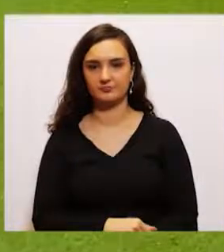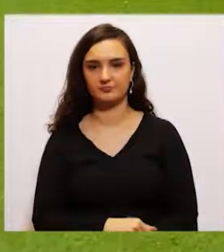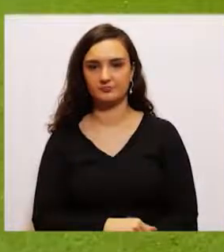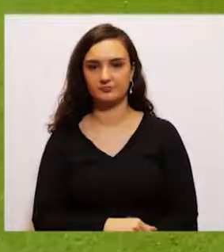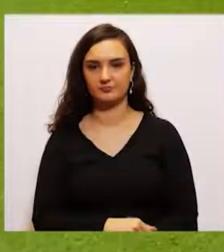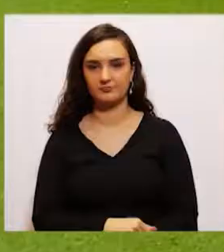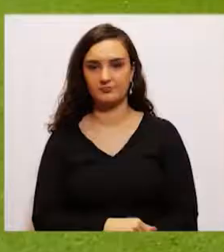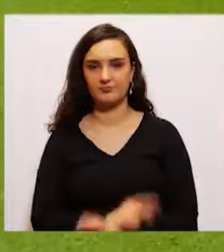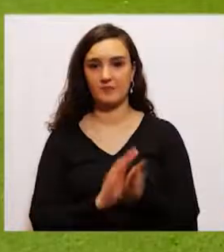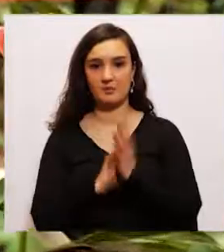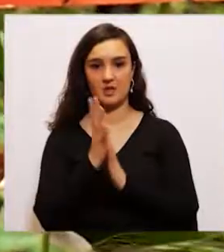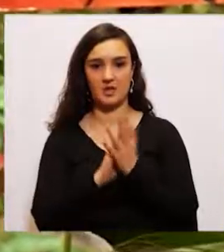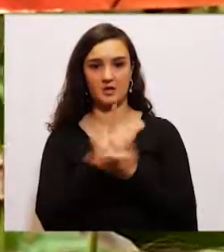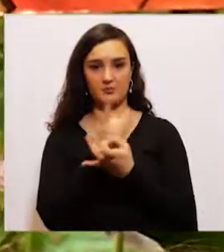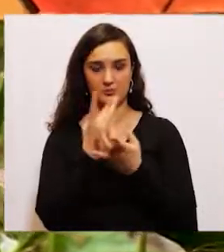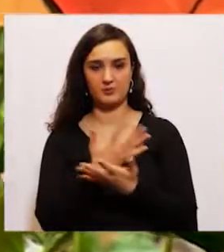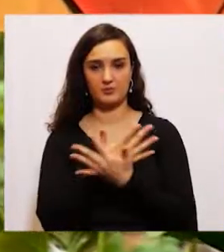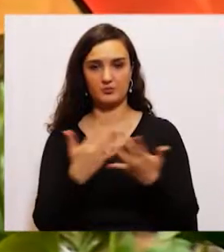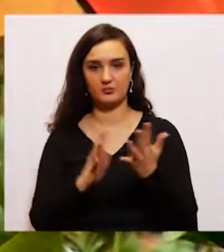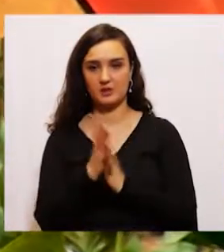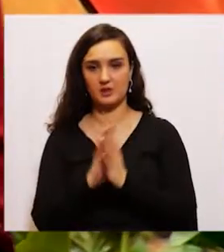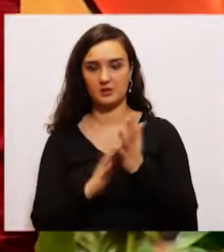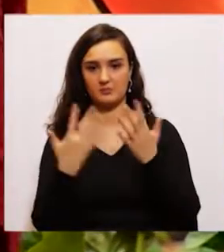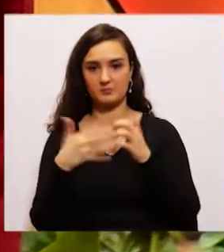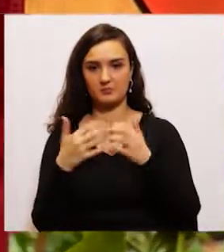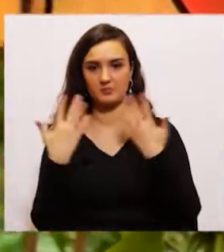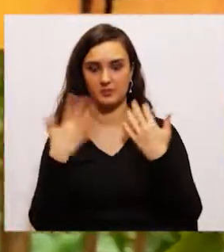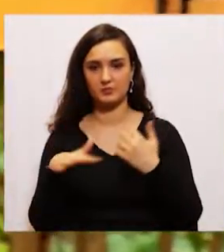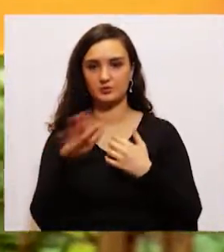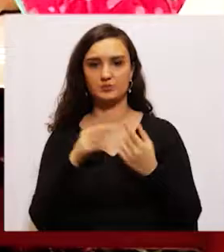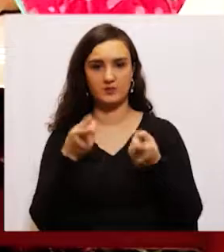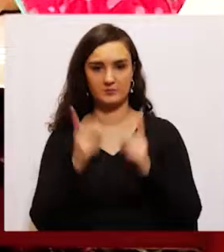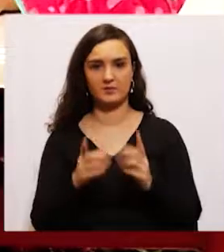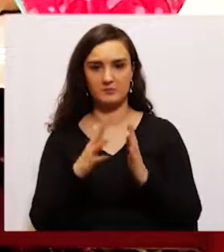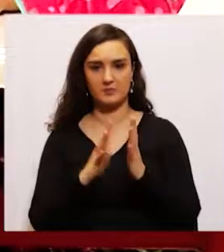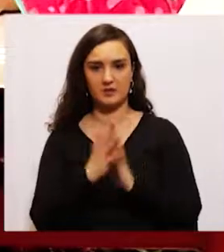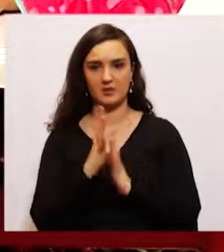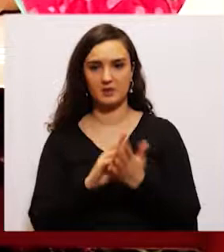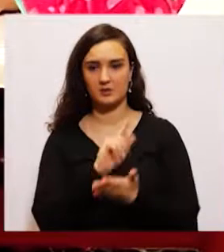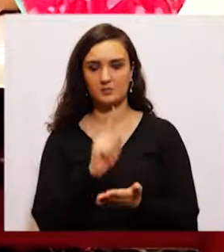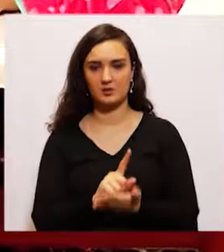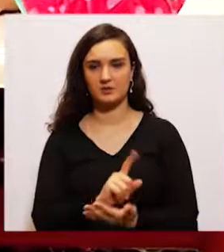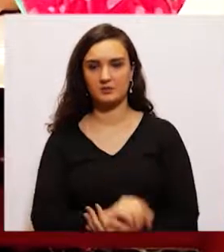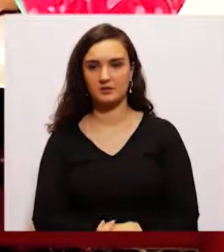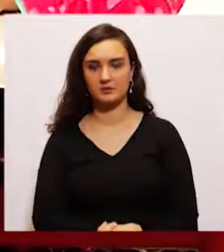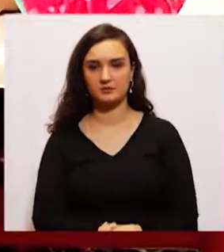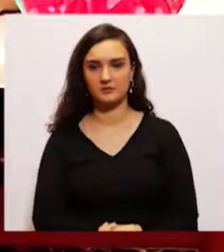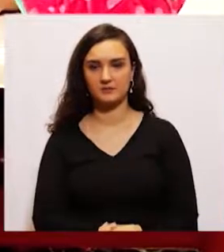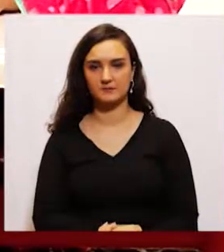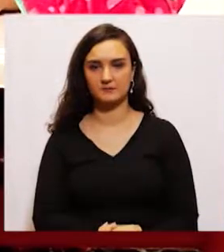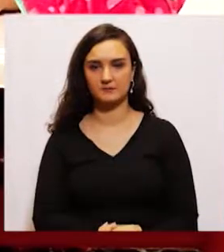უბრალოდ ბალახებია ხო პარკში ბალახია მაგრამ უბრალოდ კი რა ნამდვილად ბალახია აუცილებლად ეხა